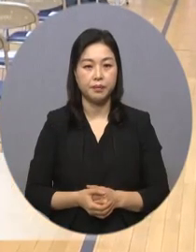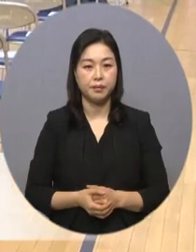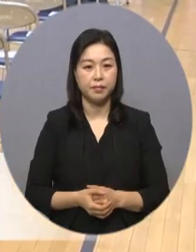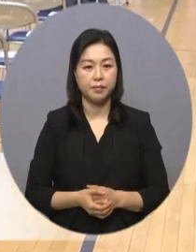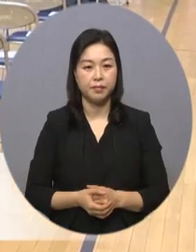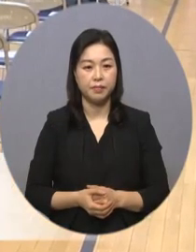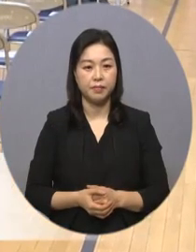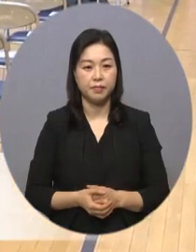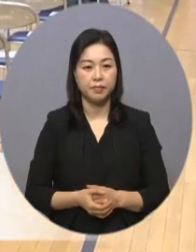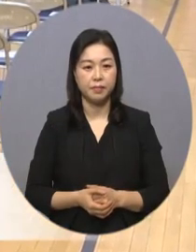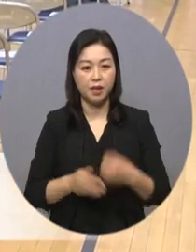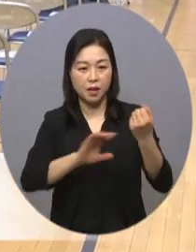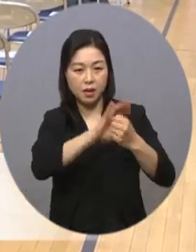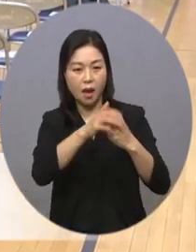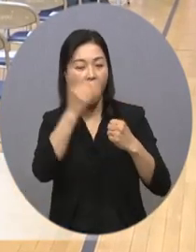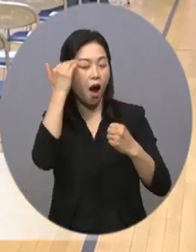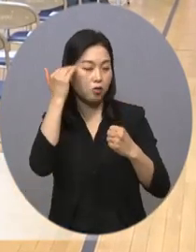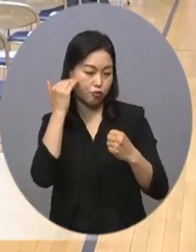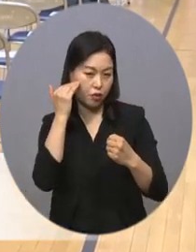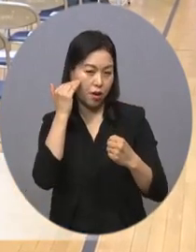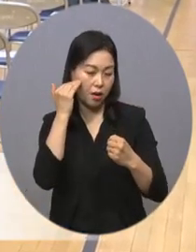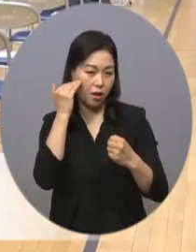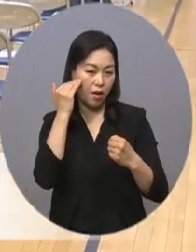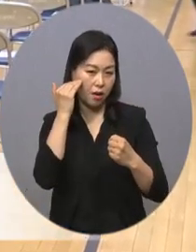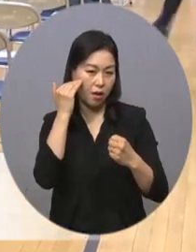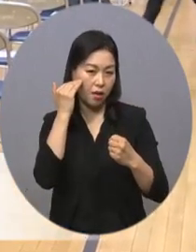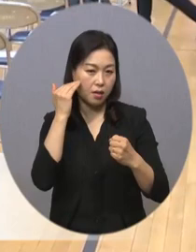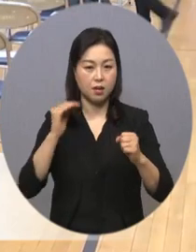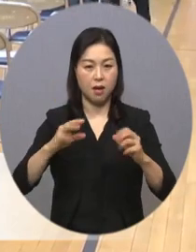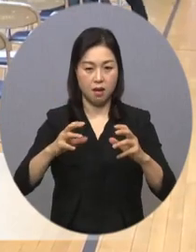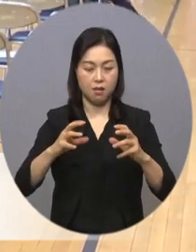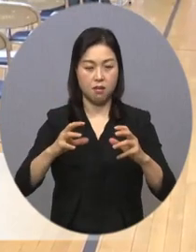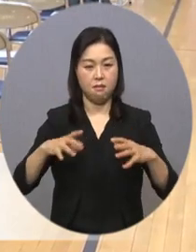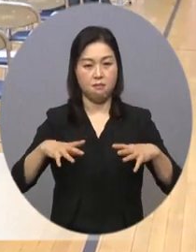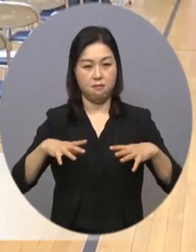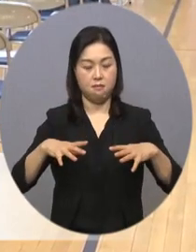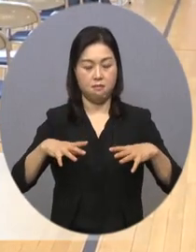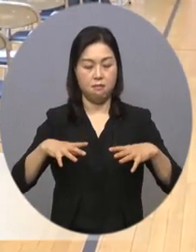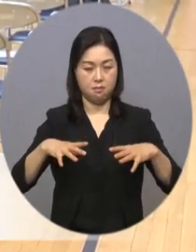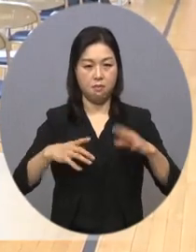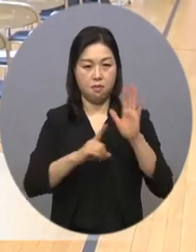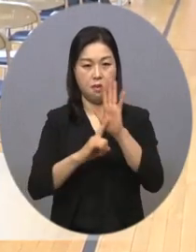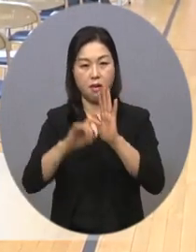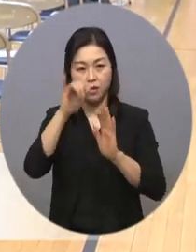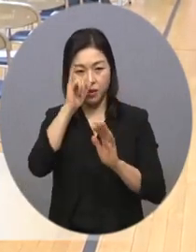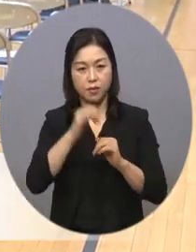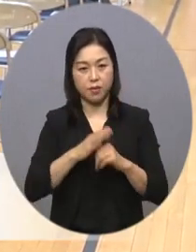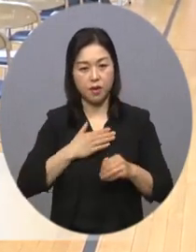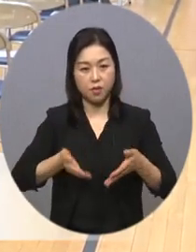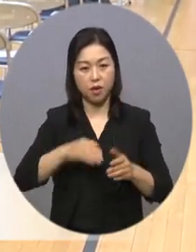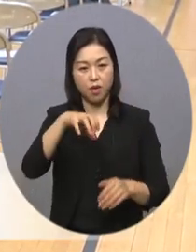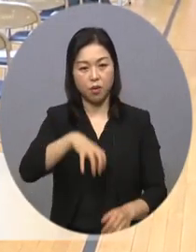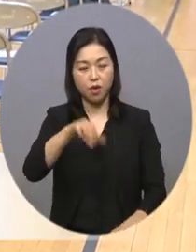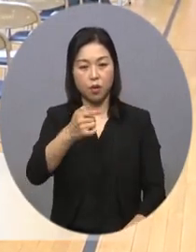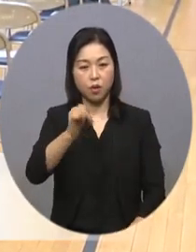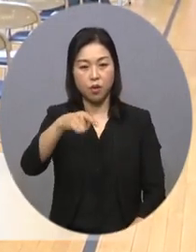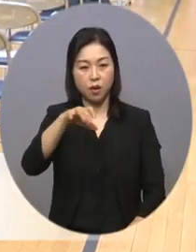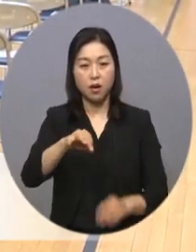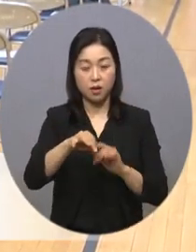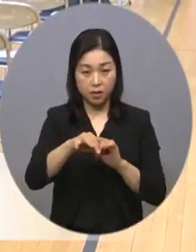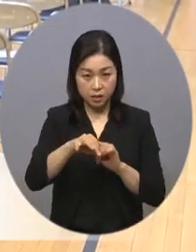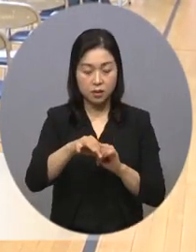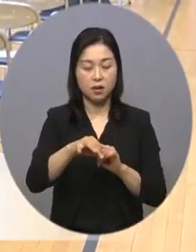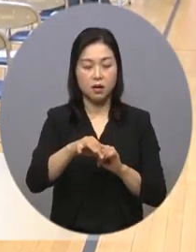전 세계에 대한민국의 국위를 선양하고 내 고향 공의 을을 빛낸 자랑스러운 스포츠